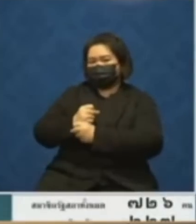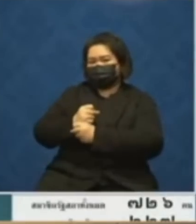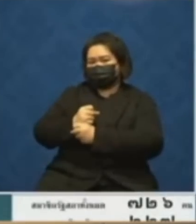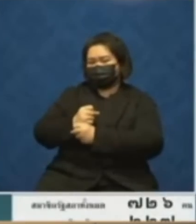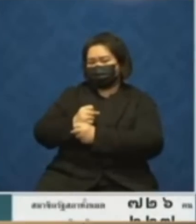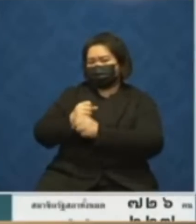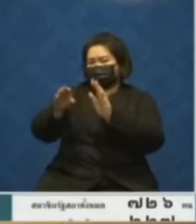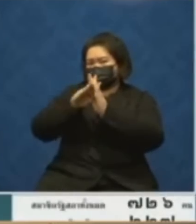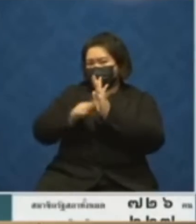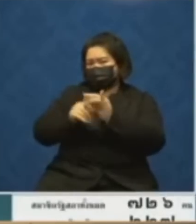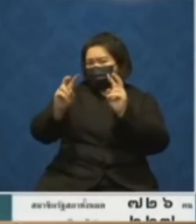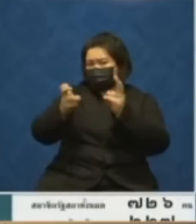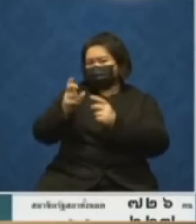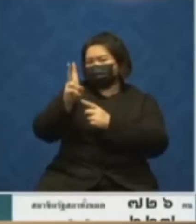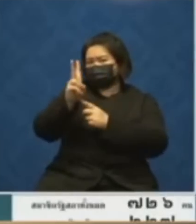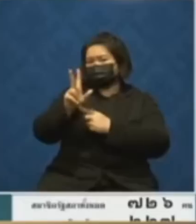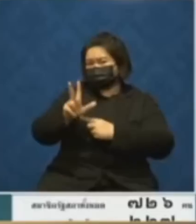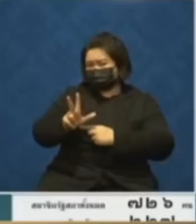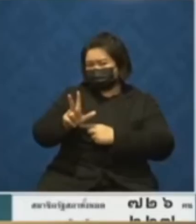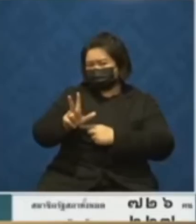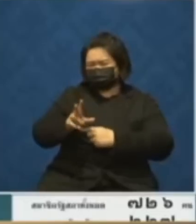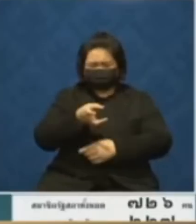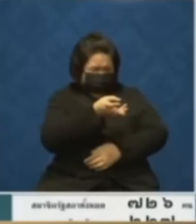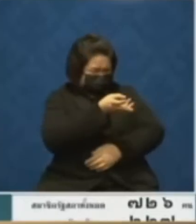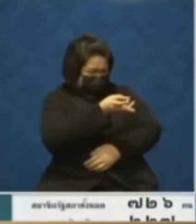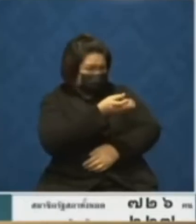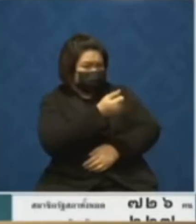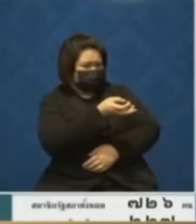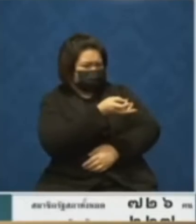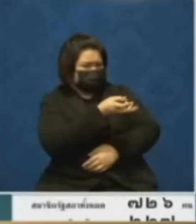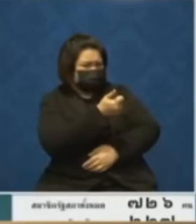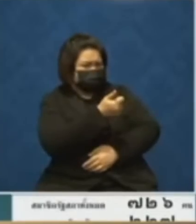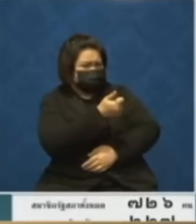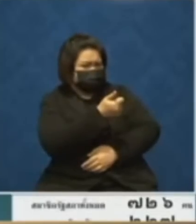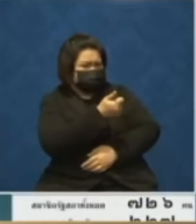ข